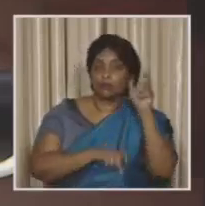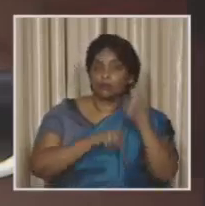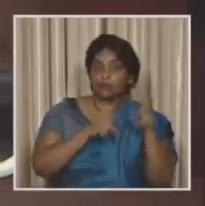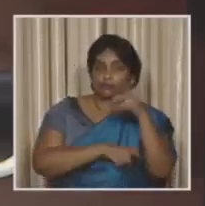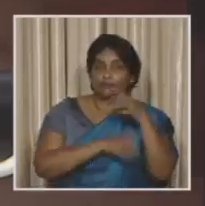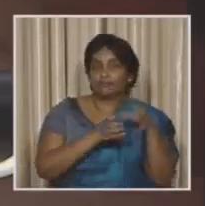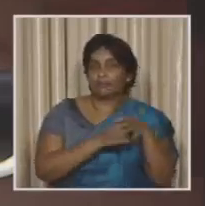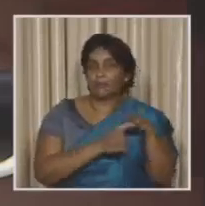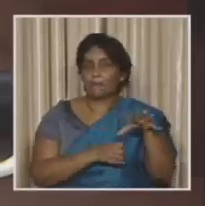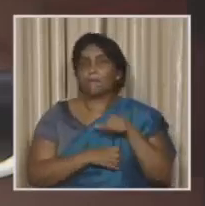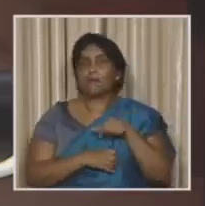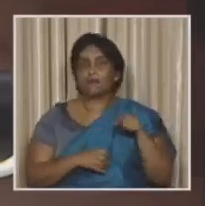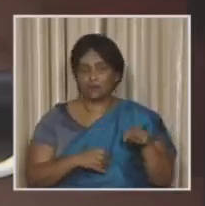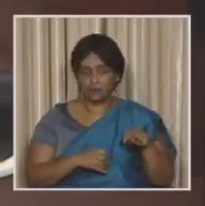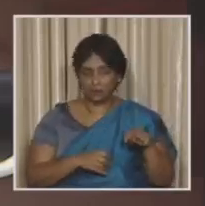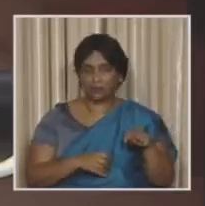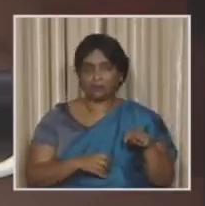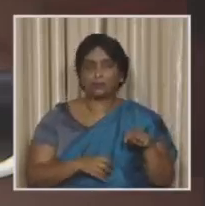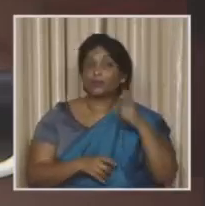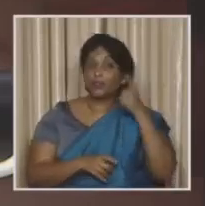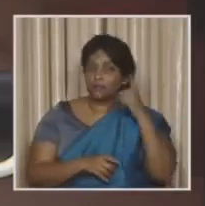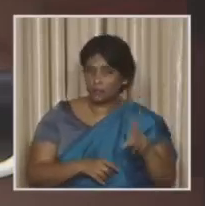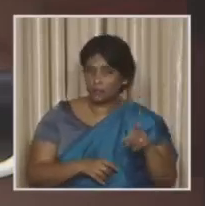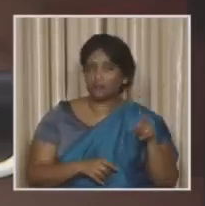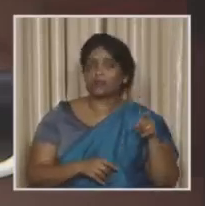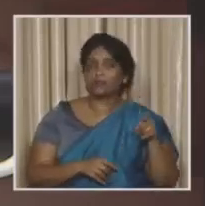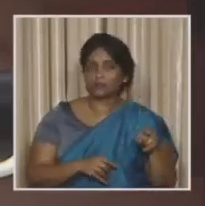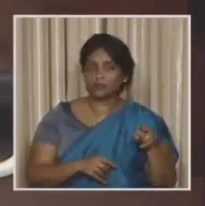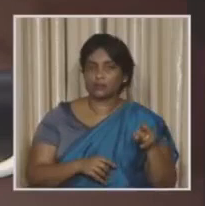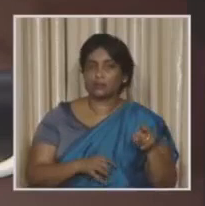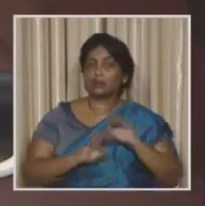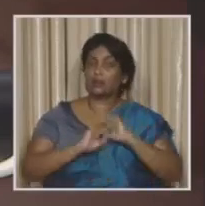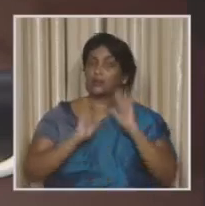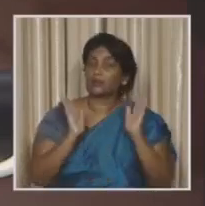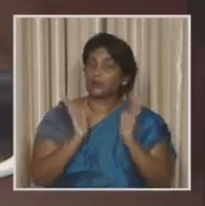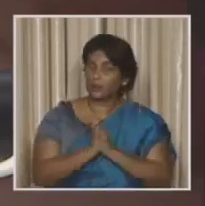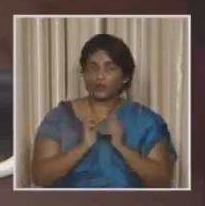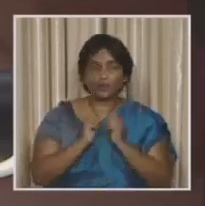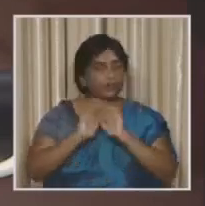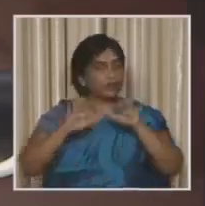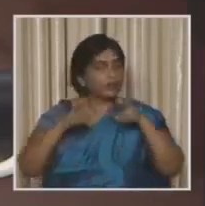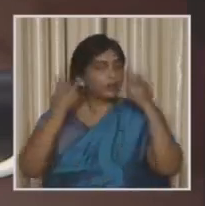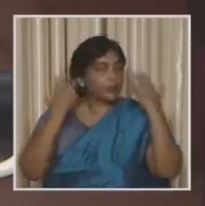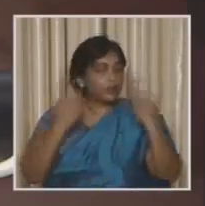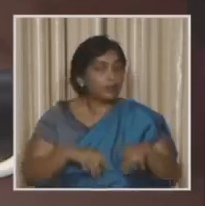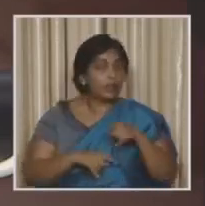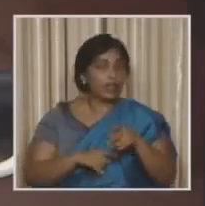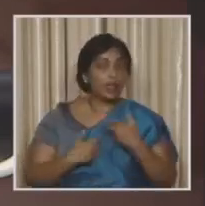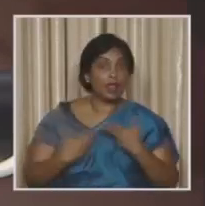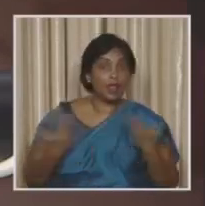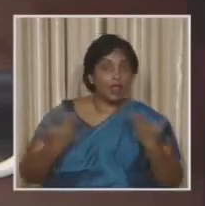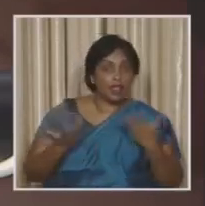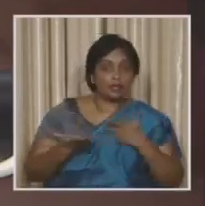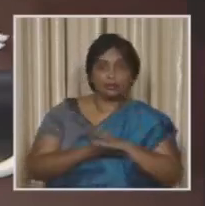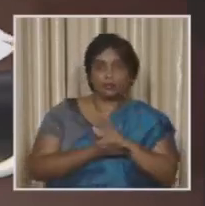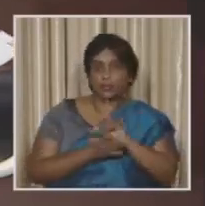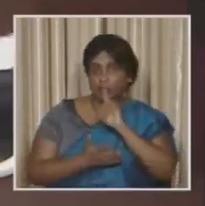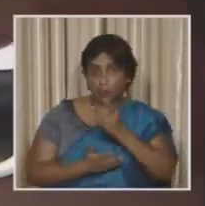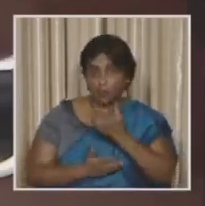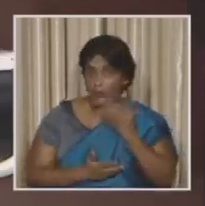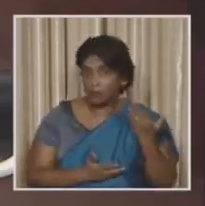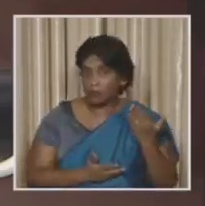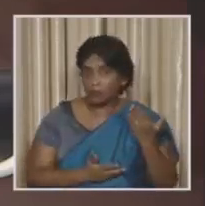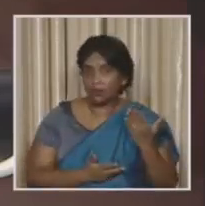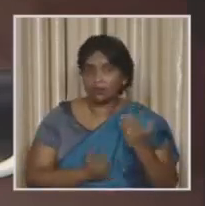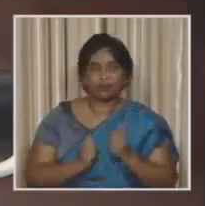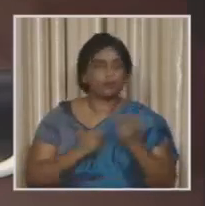යොදාගෙන තිබෙනවා නම් ඒ නිසා ඒ ඔක්කොම කරලා මේකට විතරක් නෑ කියලා අපිට සුද්ධවන්තයෝ කියන්න කරන්න පුළුවන්ද